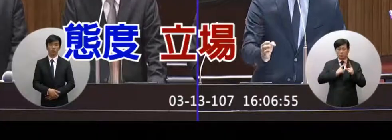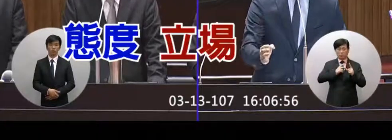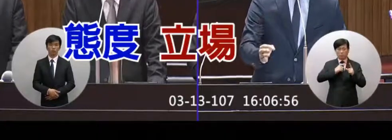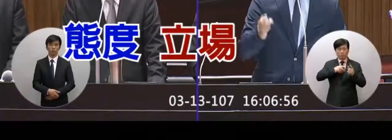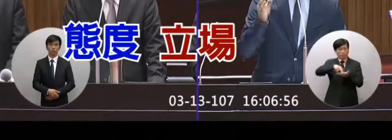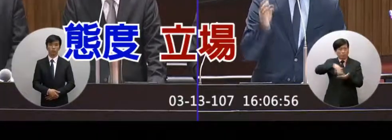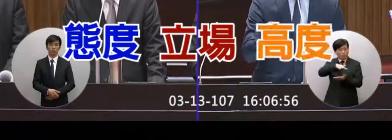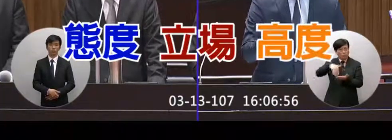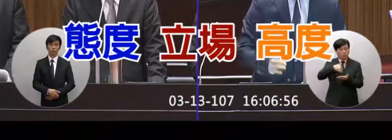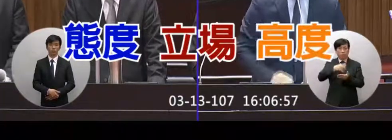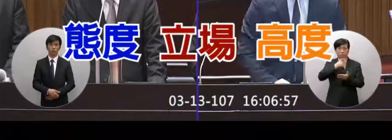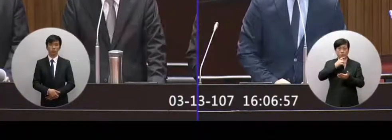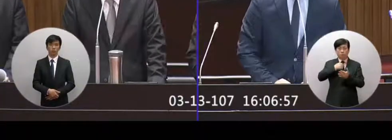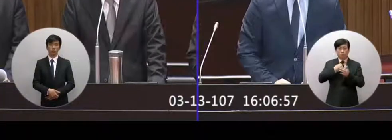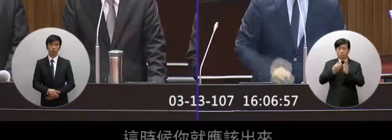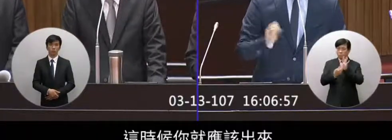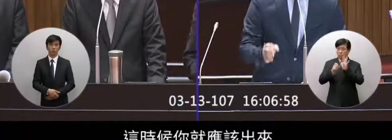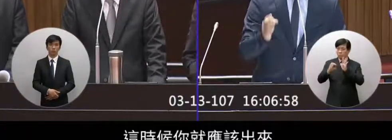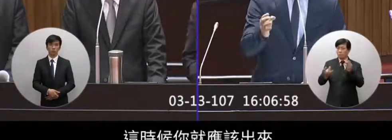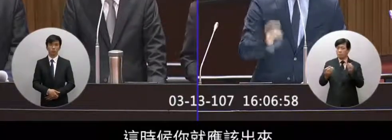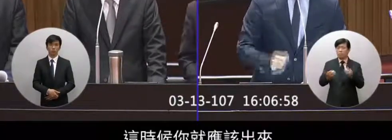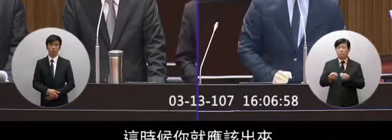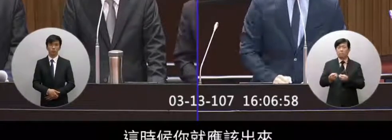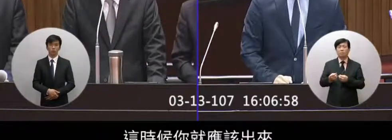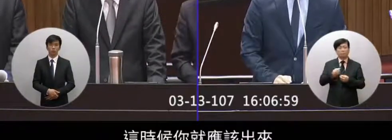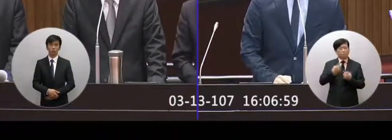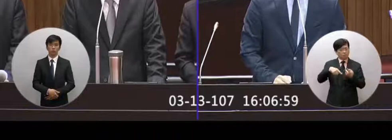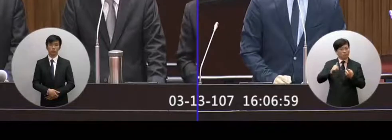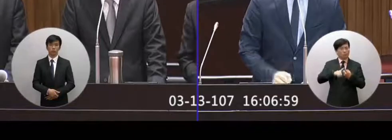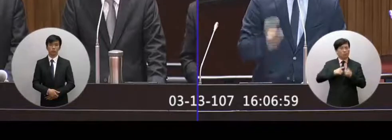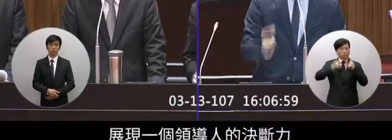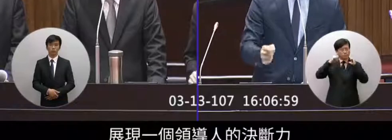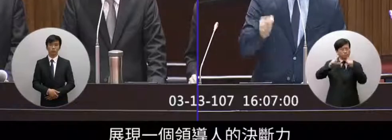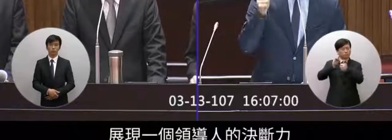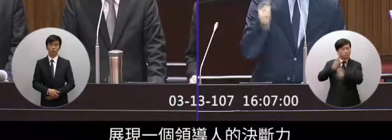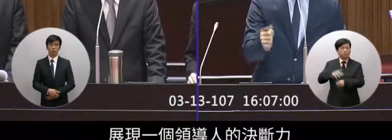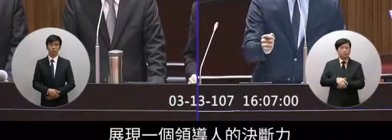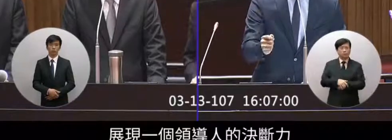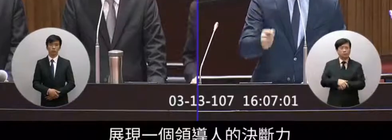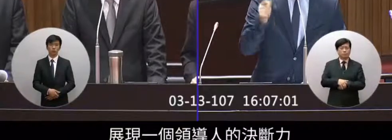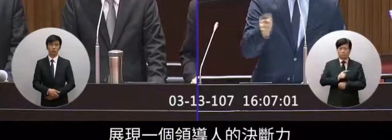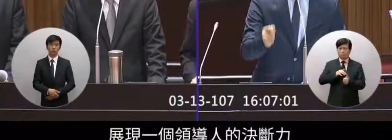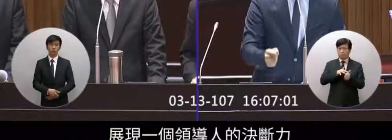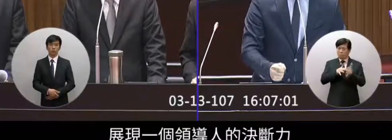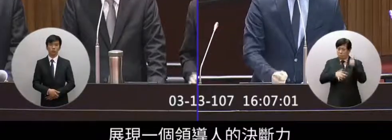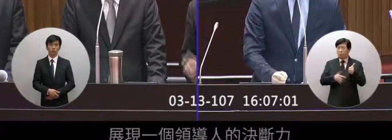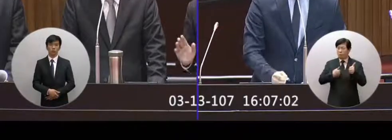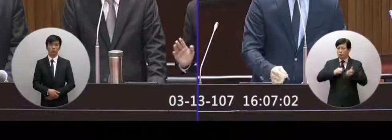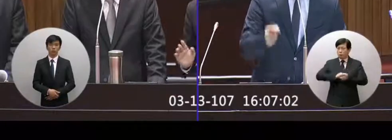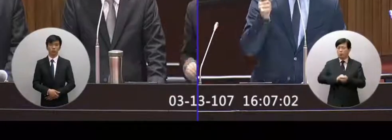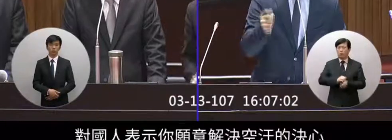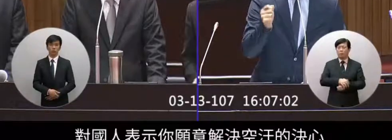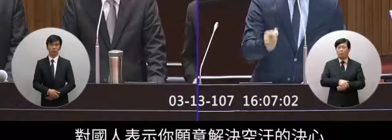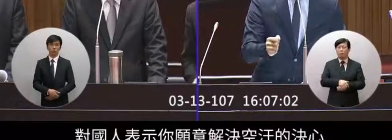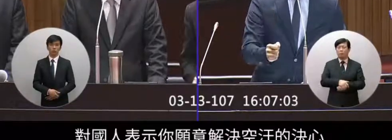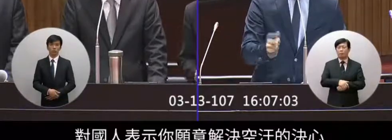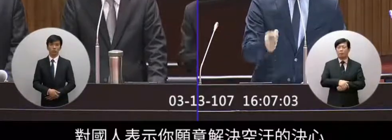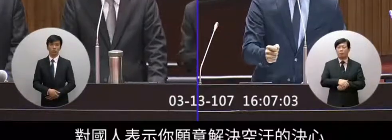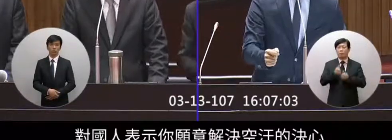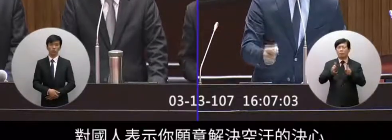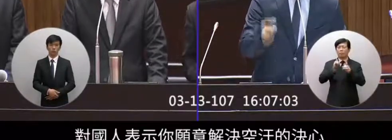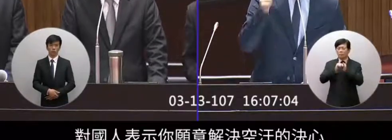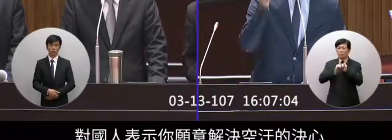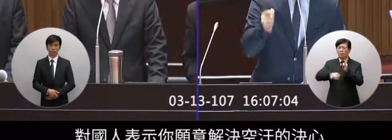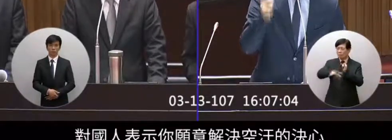度、立场跟高度，这时候你就应该出来展现一个领导人的决断力，对国